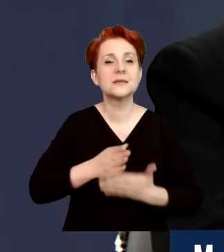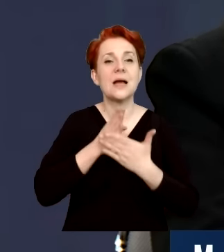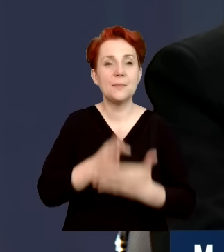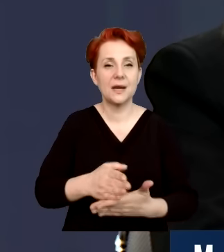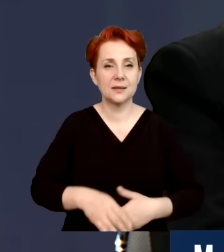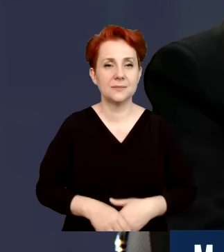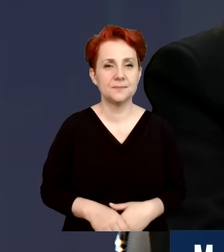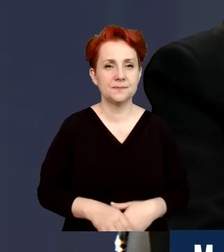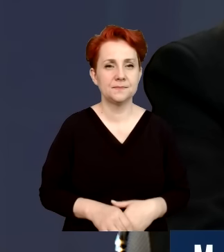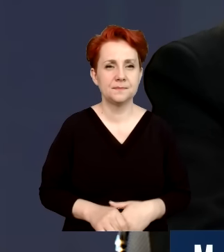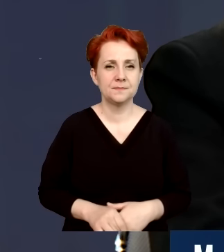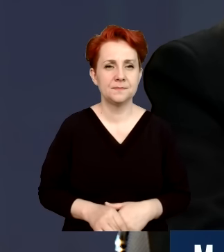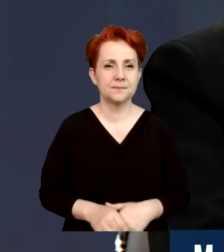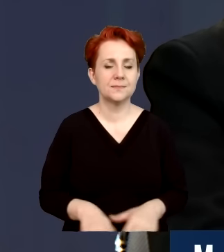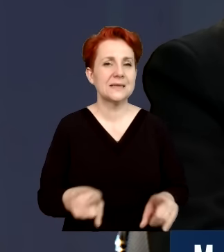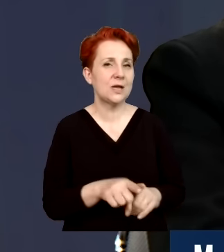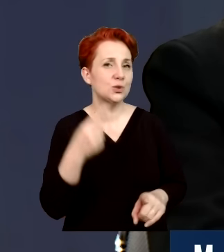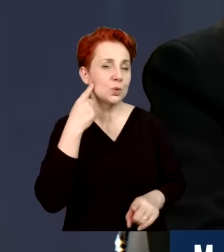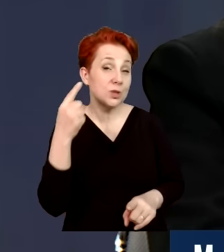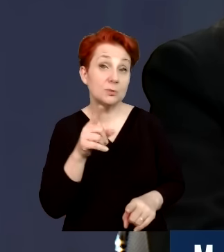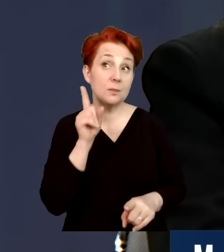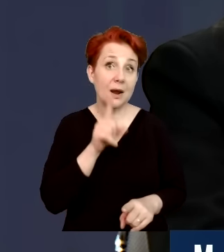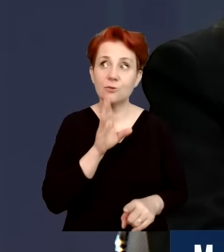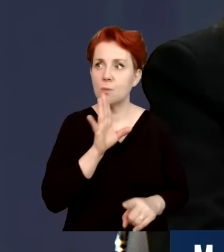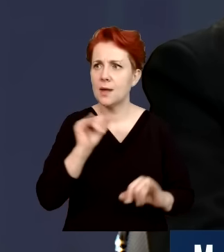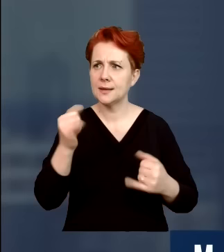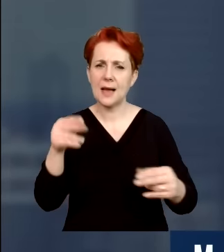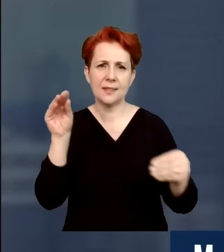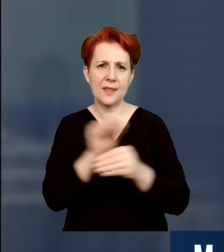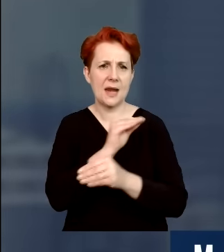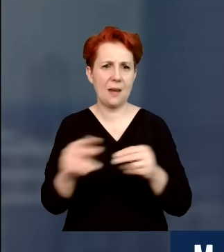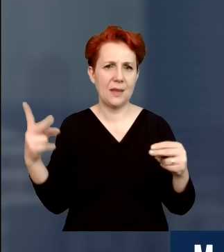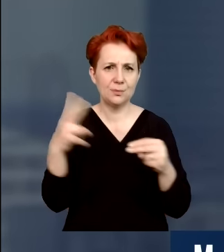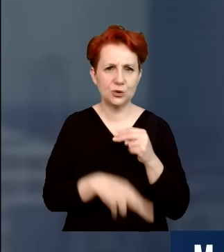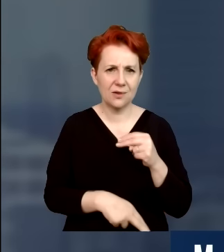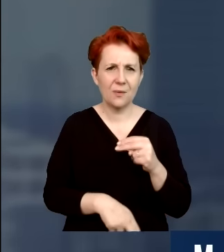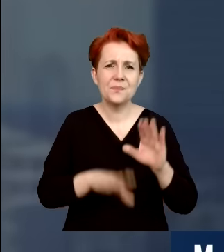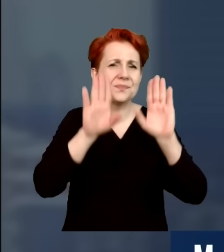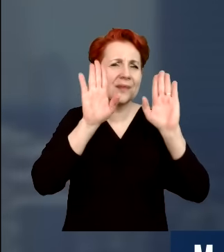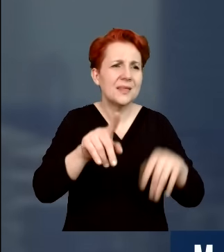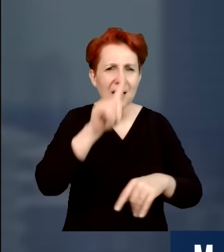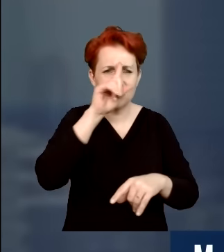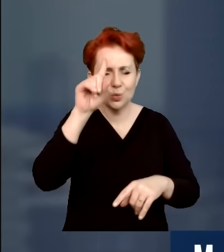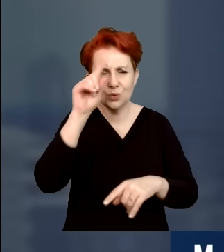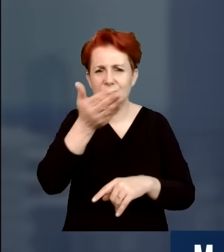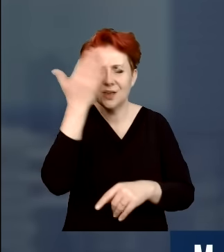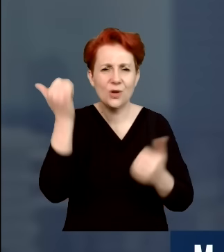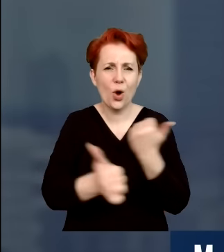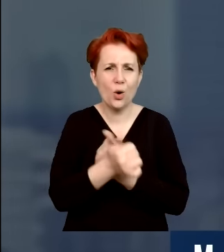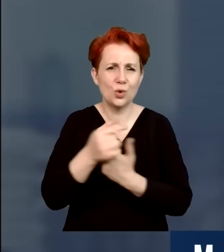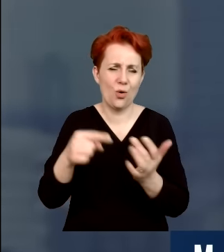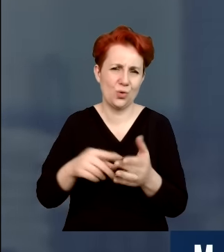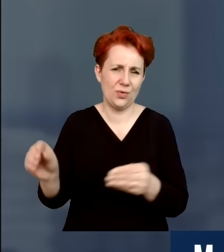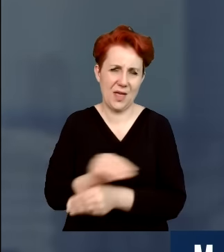słyszałam też spekulacje w mediach. No jak to przerwał terapię? Nawet nie mają pojęcia, na czym polega ta terapia. I